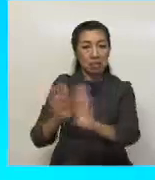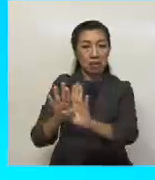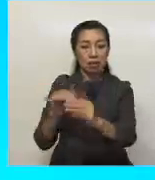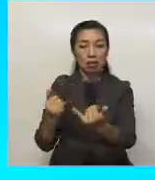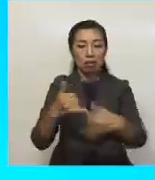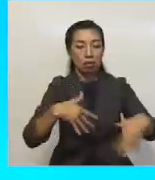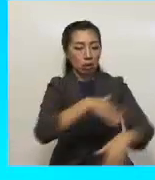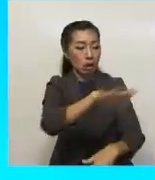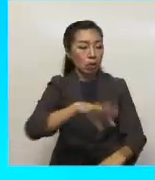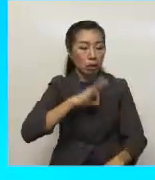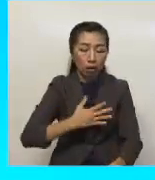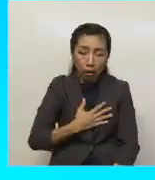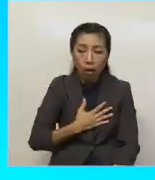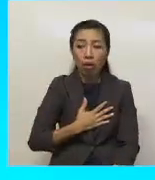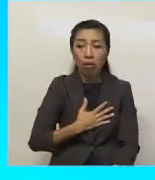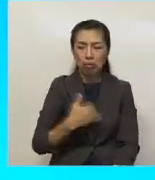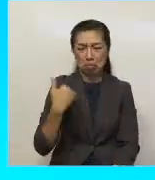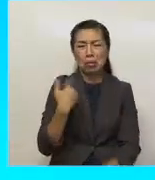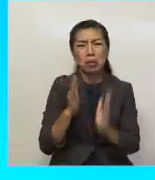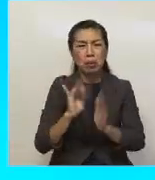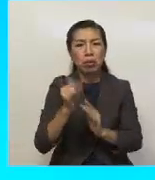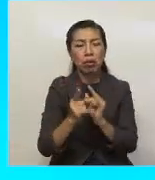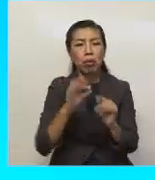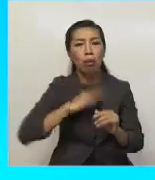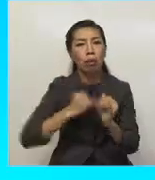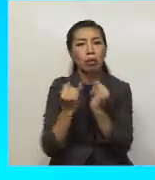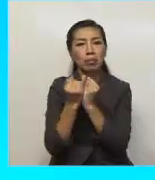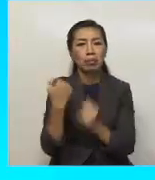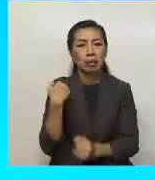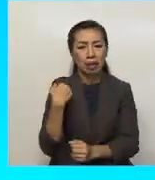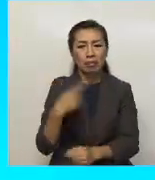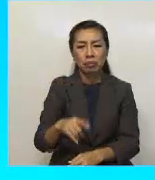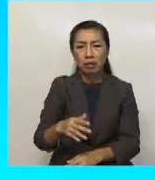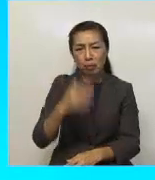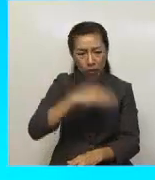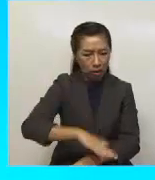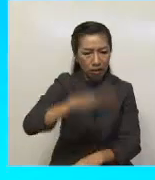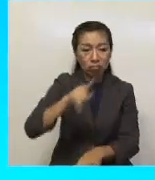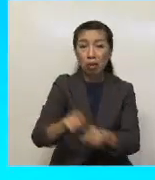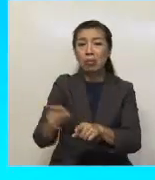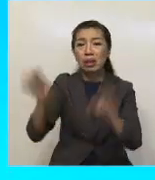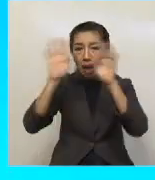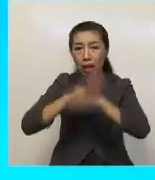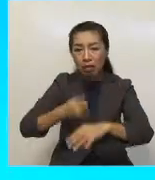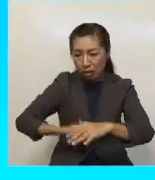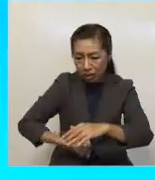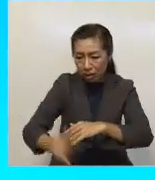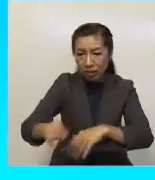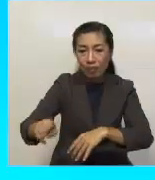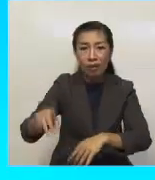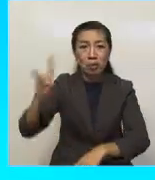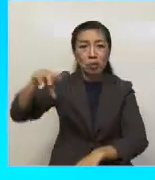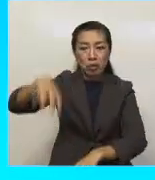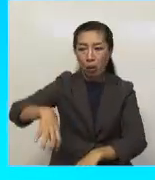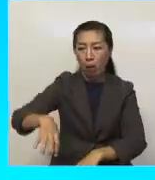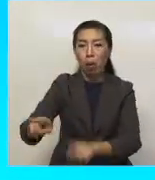ชาชนรู้สึกใจหายนะเพราะว่าหลายคนก็มีความผูกพันครั้งวัยเด็ก เกิดมาพร้อมกันนะครับ ใช่แล้วนะคะ80ปีเกิดก่อนดิฉัน